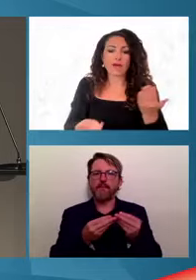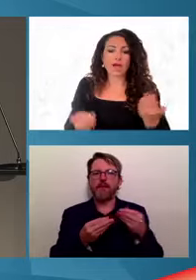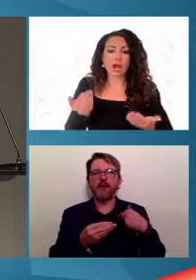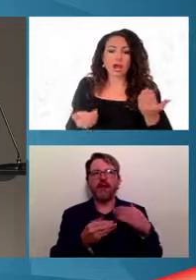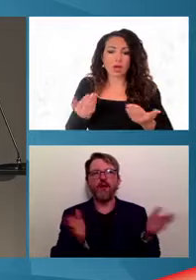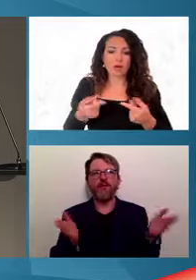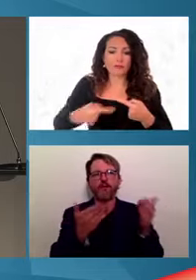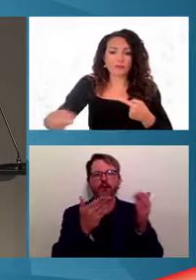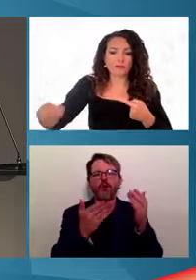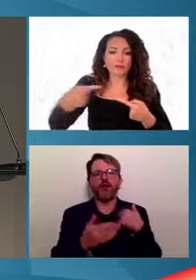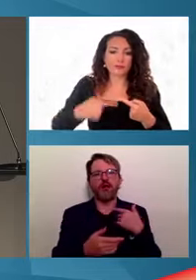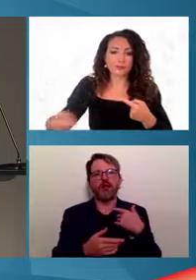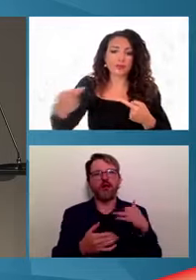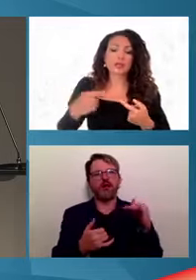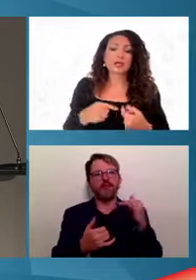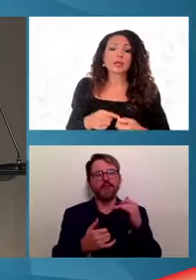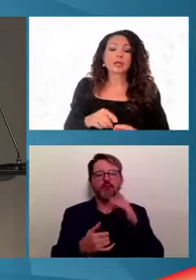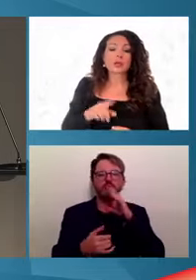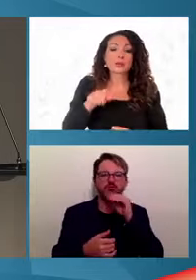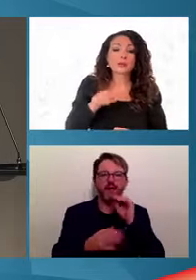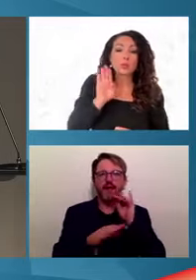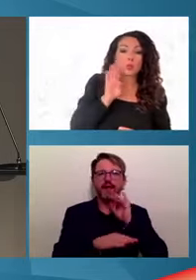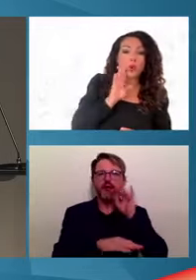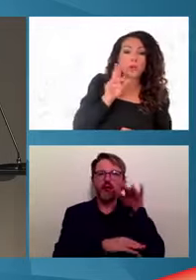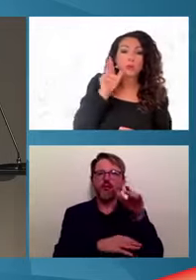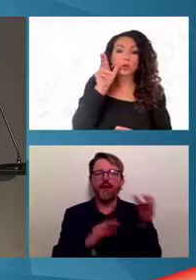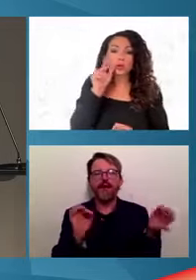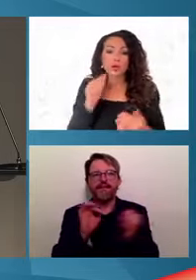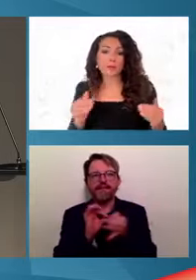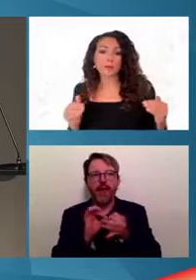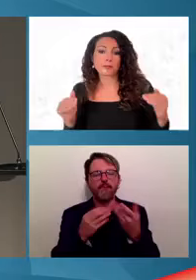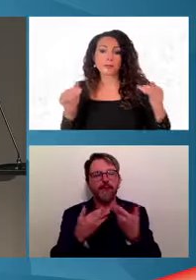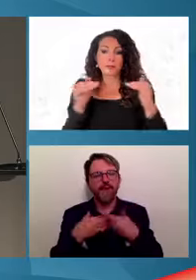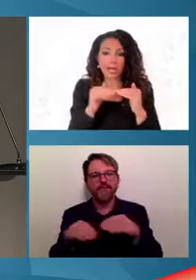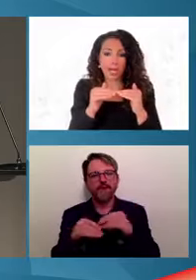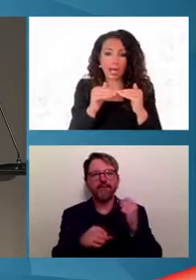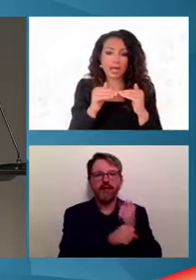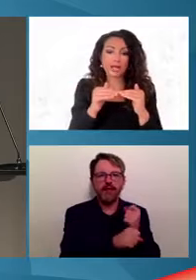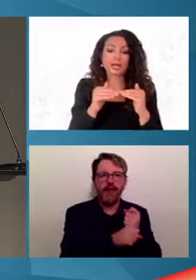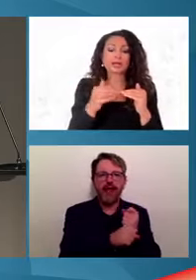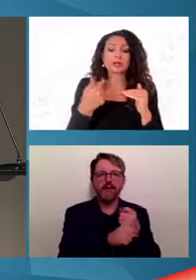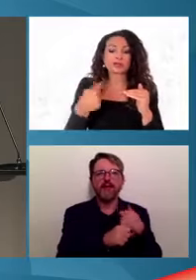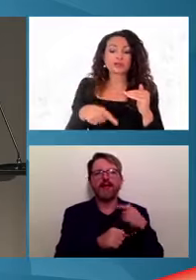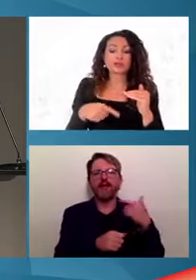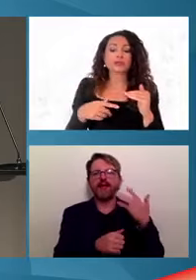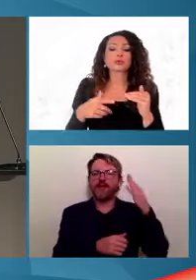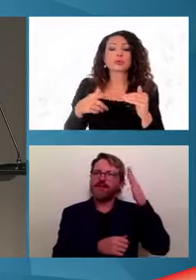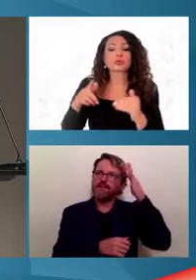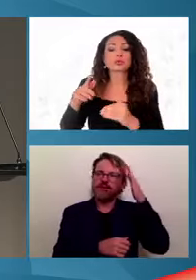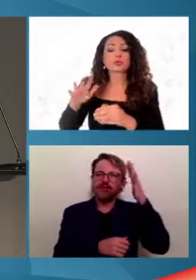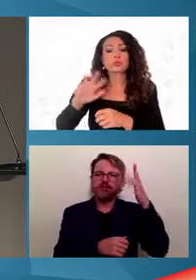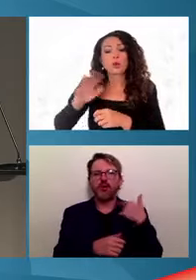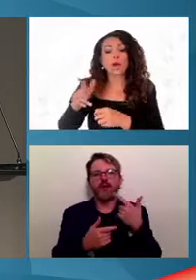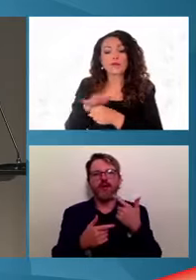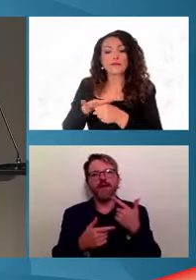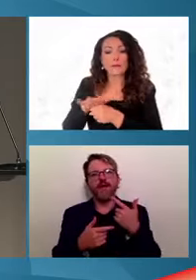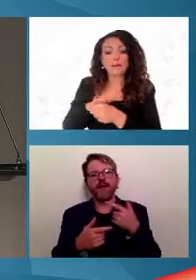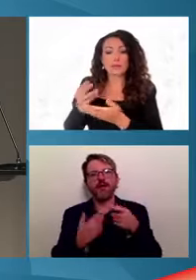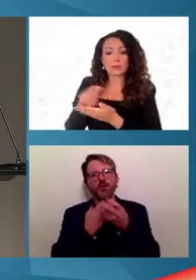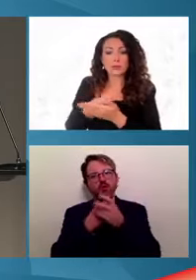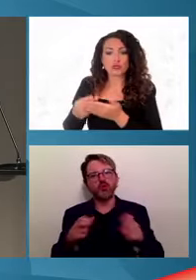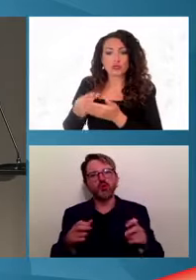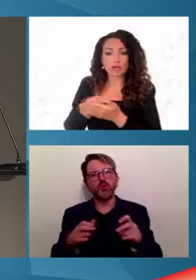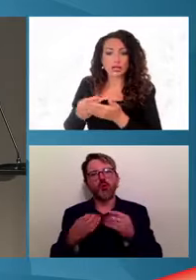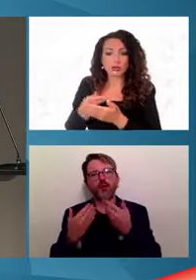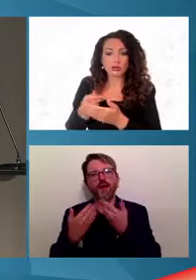von Vereinbarkeit, das ist gut. Auch hier können wir natürlich und müssen wir besser werden. Die Vision ist das Familienland Südtirol, wir haben alle